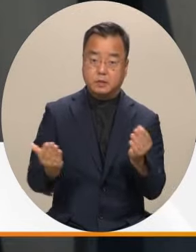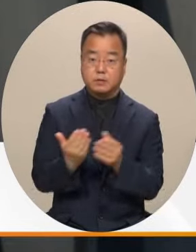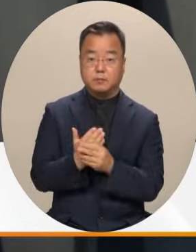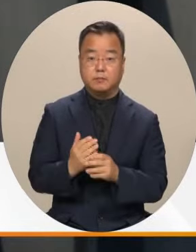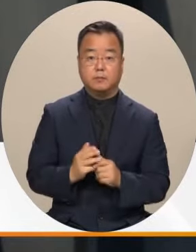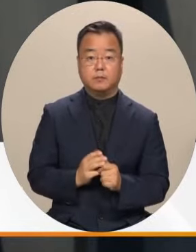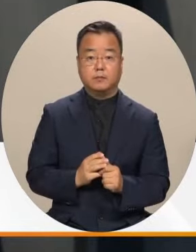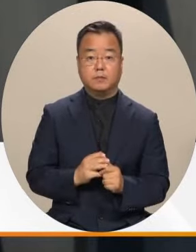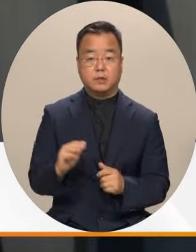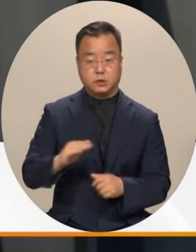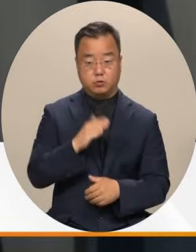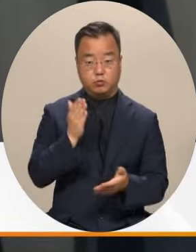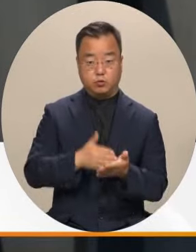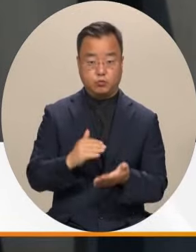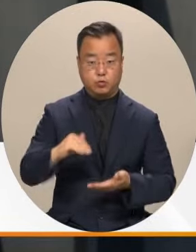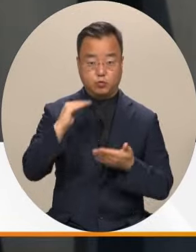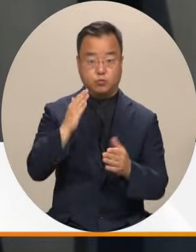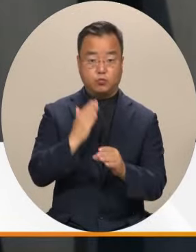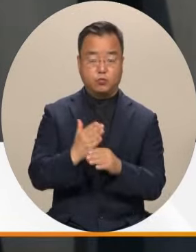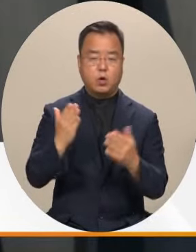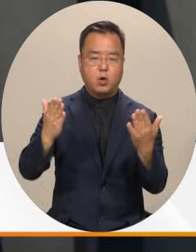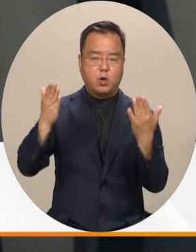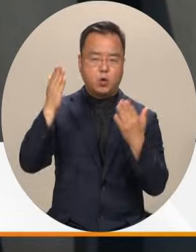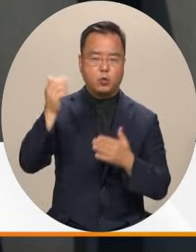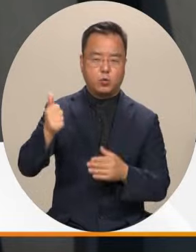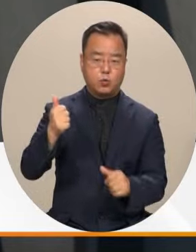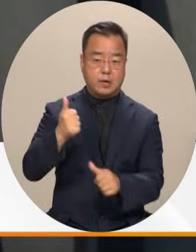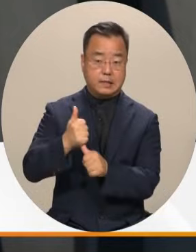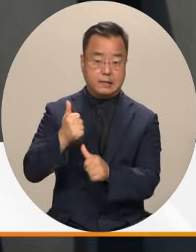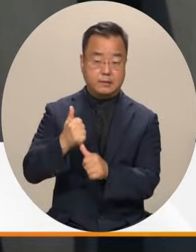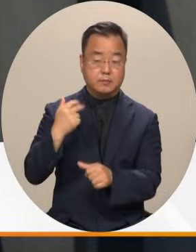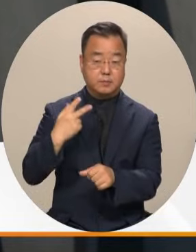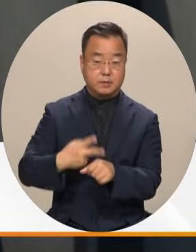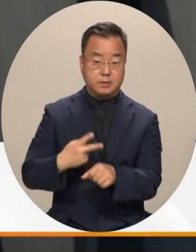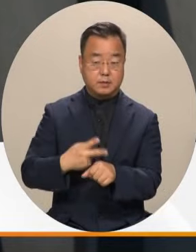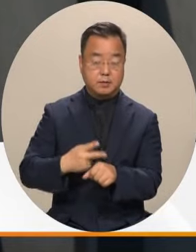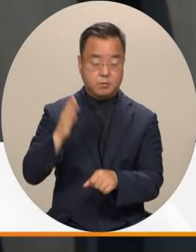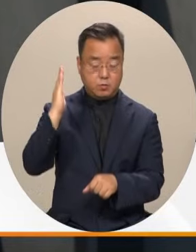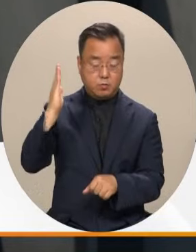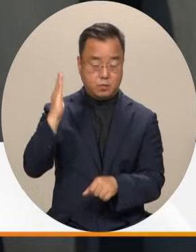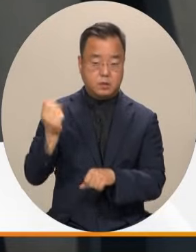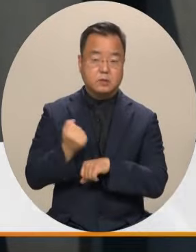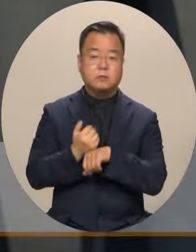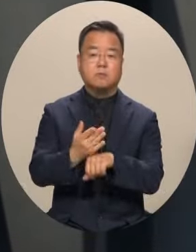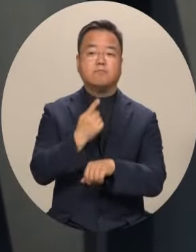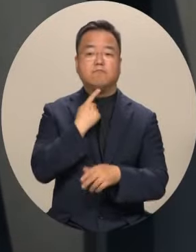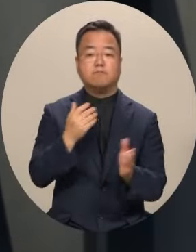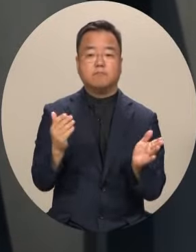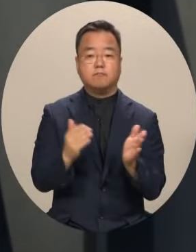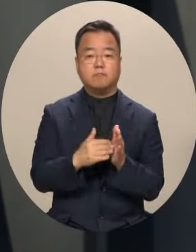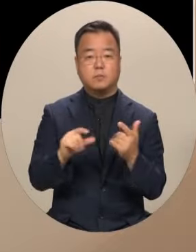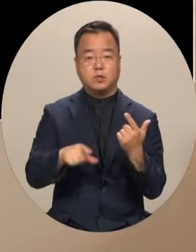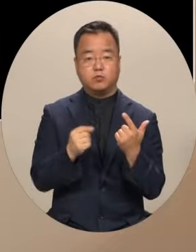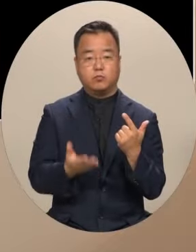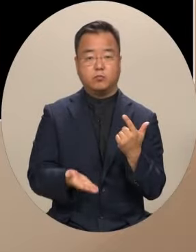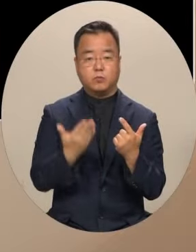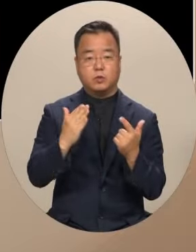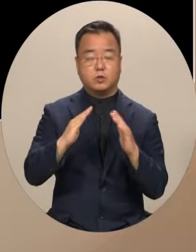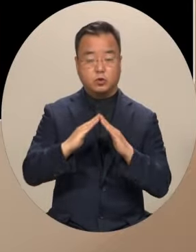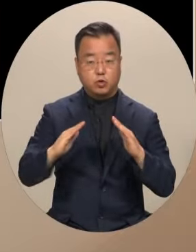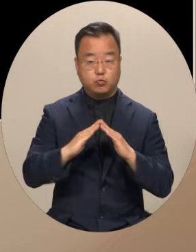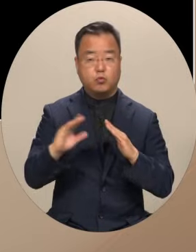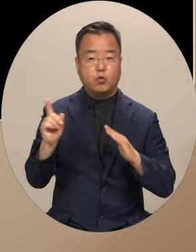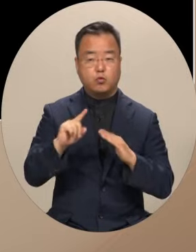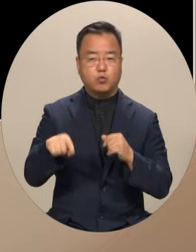뉴스에서도이 소식 전해드리면서 교감 선생님의 목소리 직접 전달드린 바 있는데요 6월 초에 전주의 초등학교에서 수업